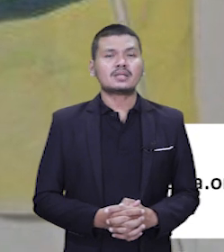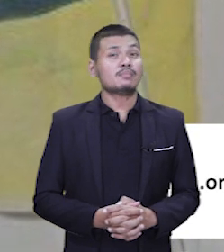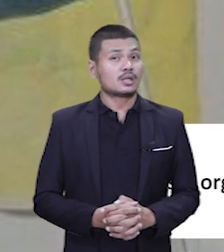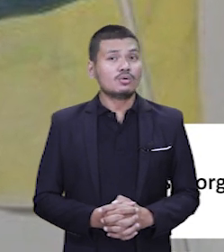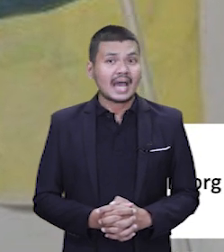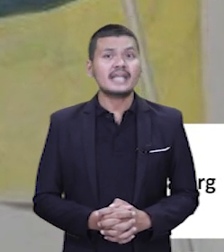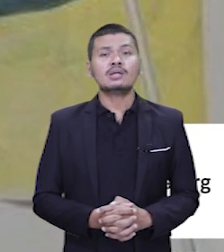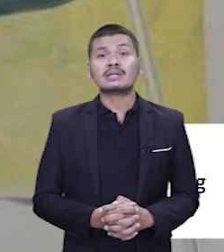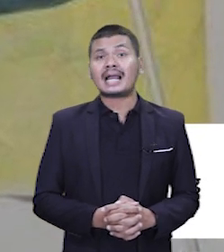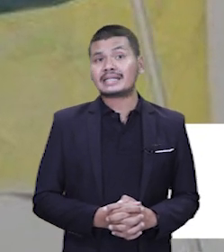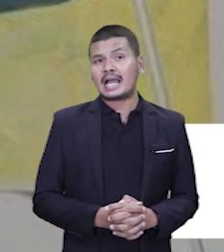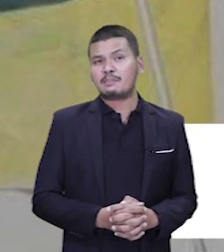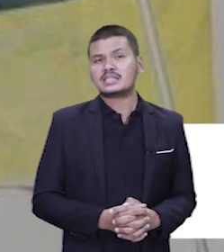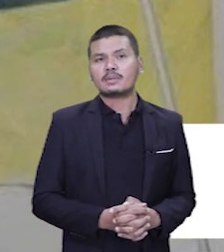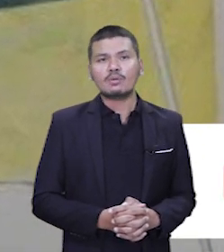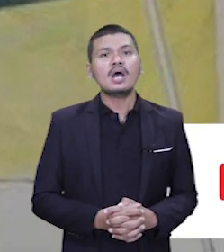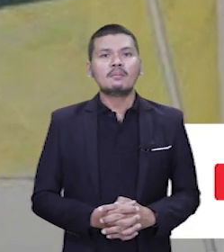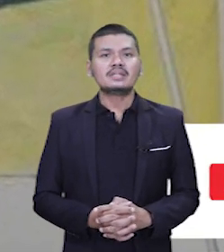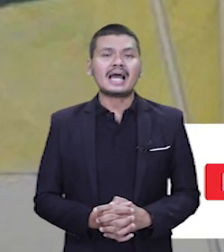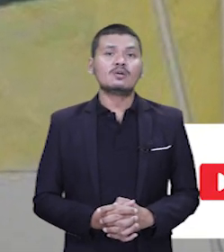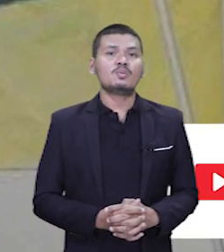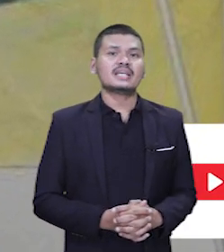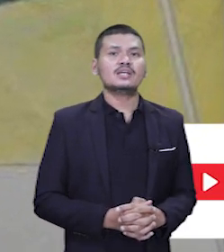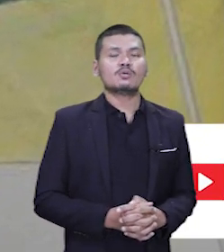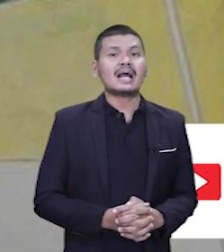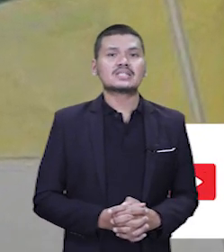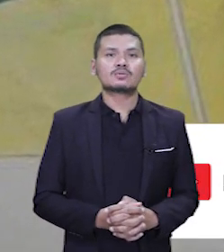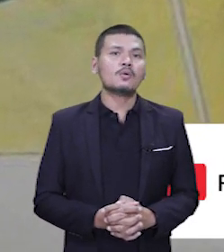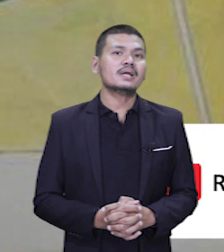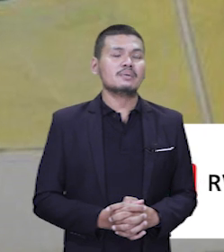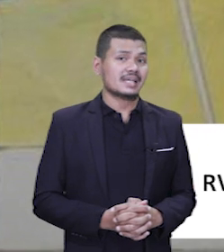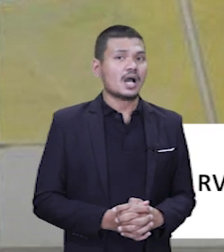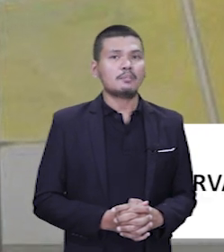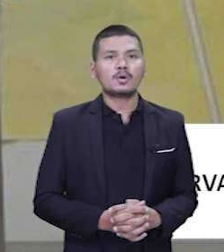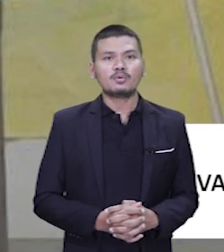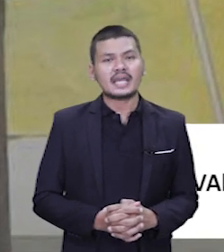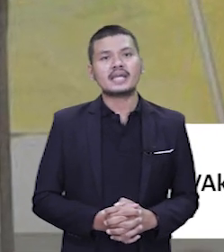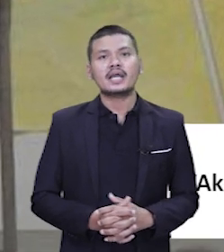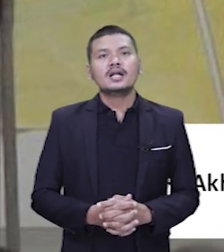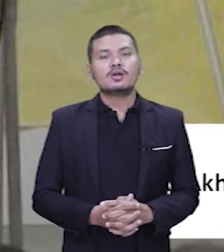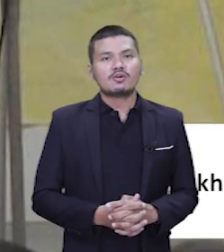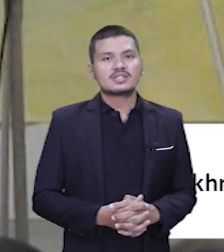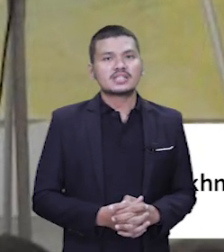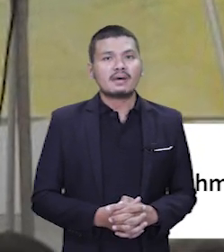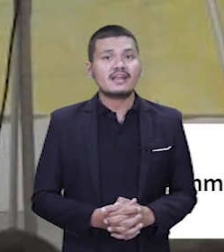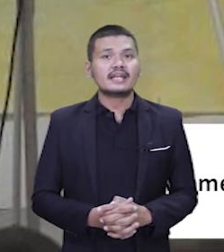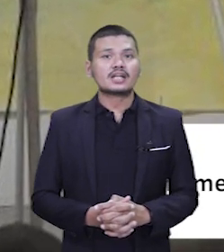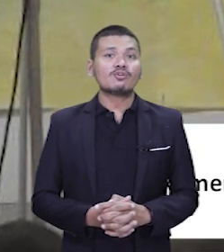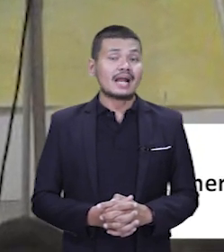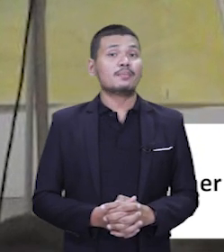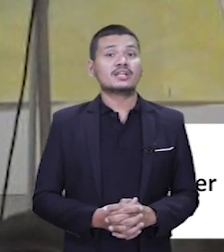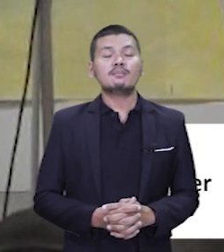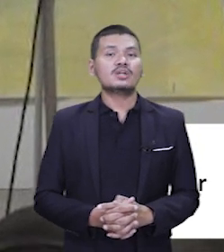ដែលបានកំណត់ខ្លួនឯងក្នុងការការពារសិទ្ធិមនុស្សមិនថាក្នុងវិស័យនយោបាយសង្គមឬវិស័យអប់រំនោះទេលោក Joseph Maria